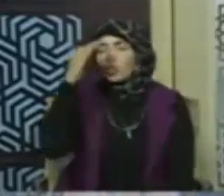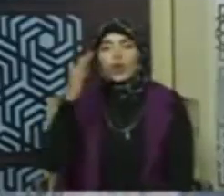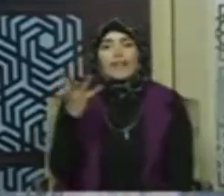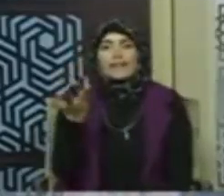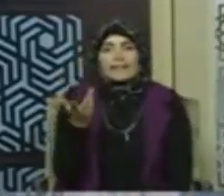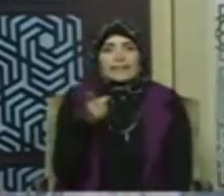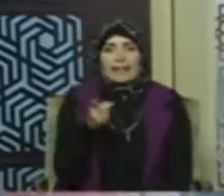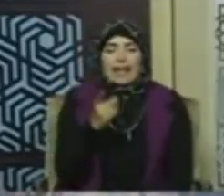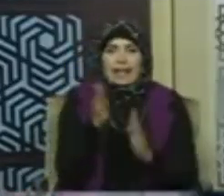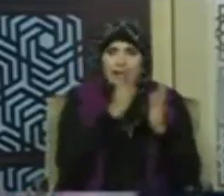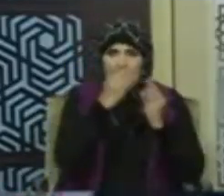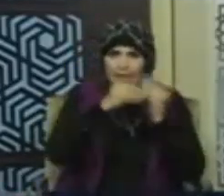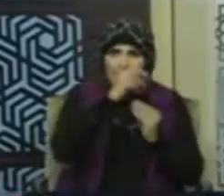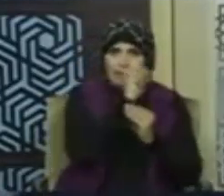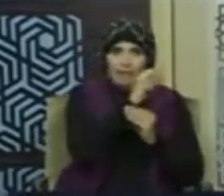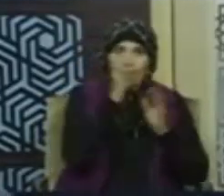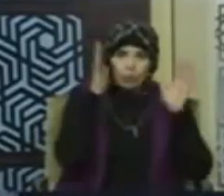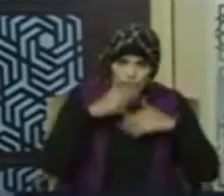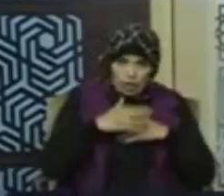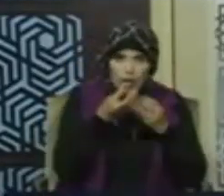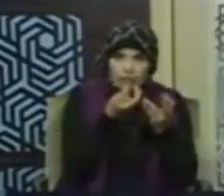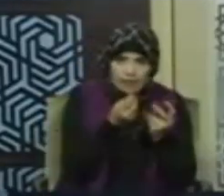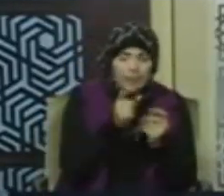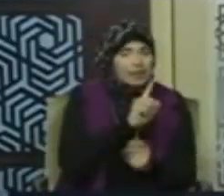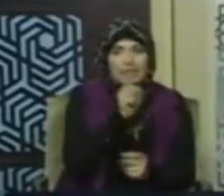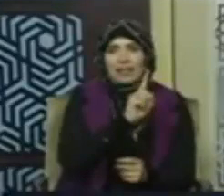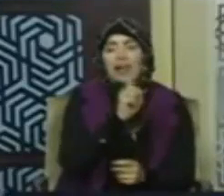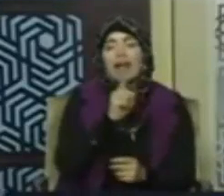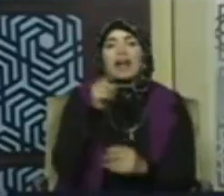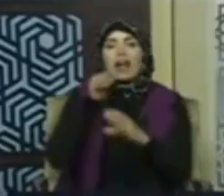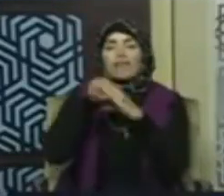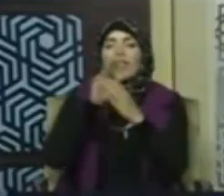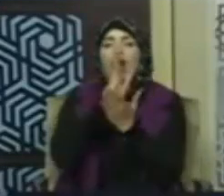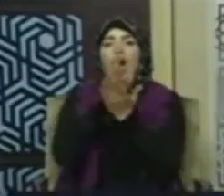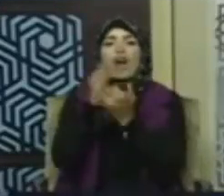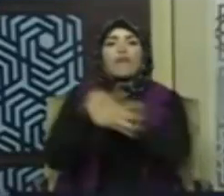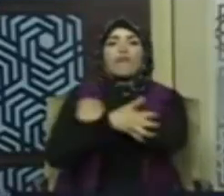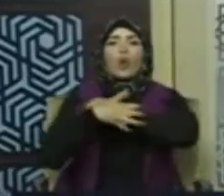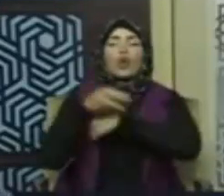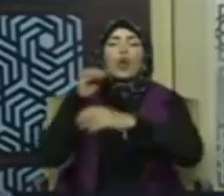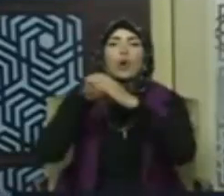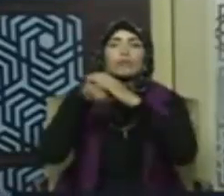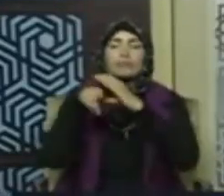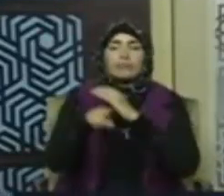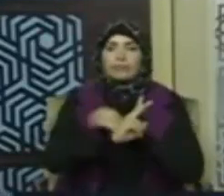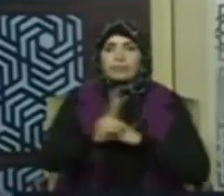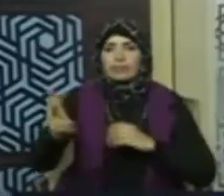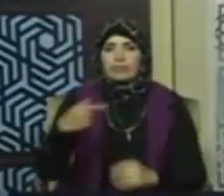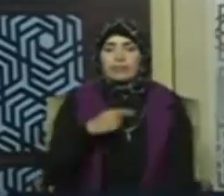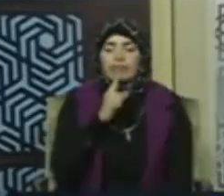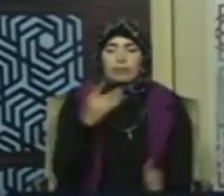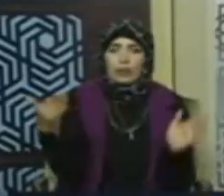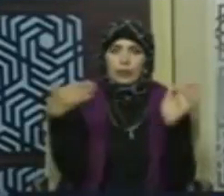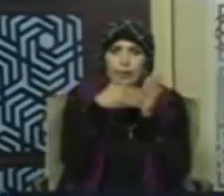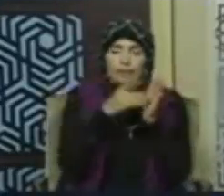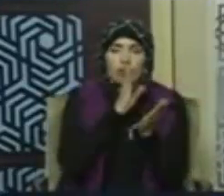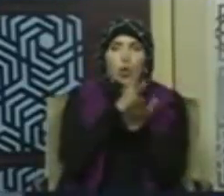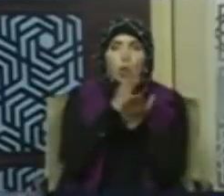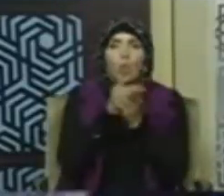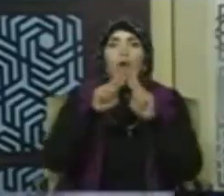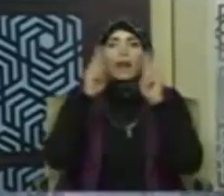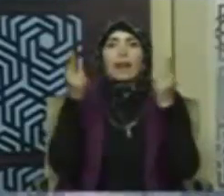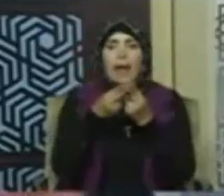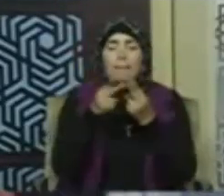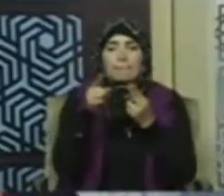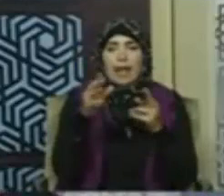المساكين وحق المجتمع. وأختم بأمر هام من الحقوق العامة للمجتمع وليس للأفراد